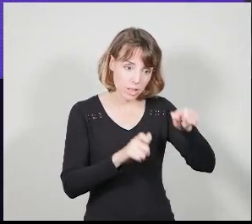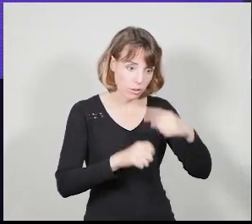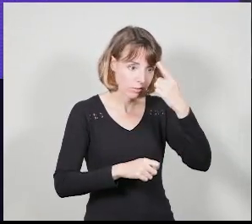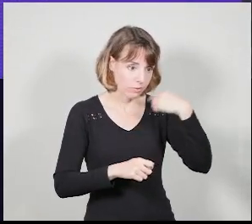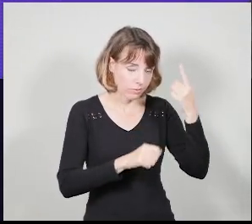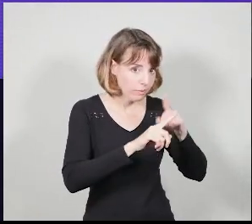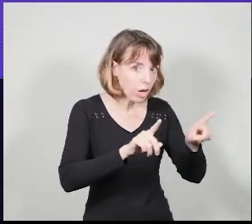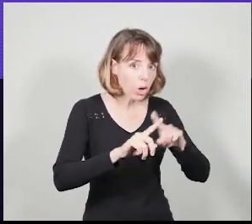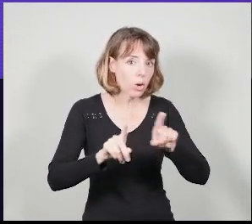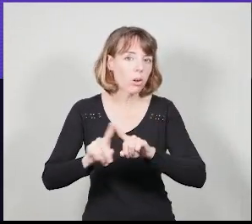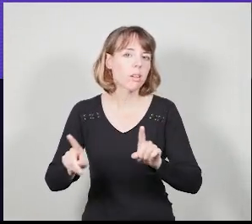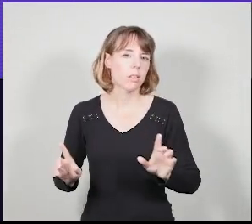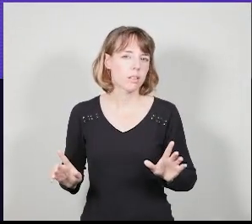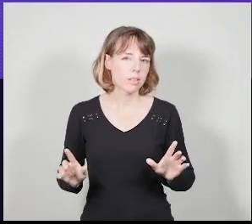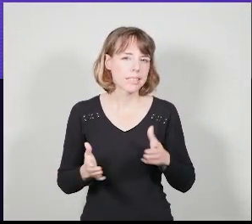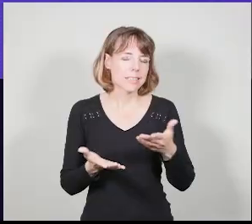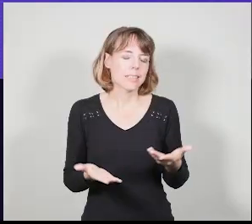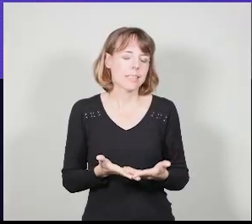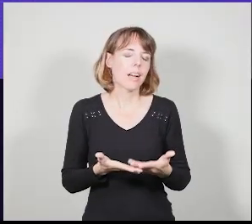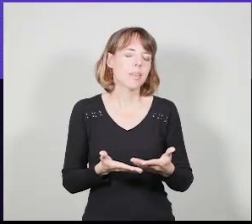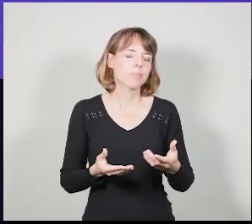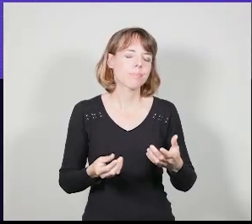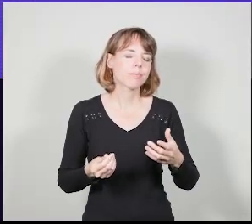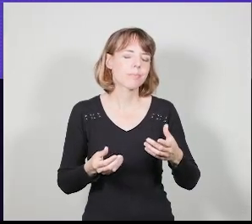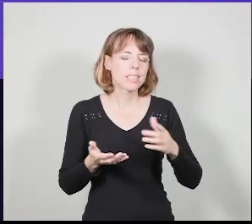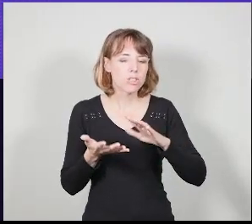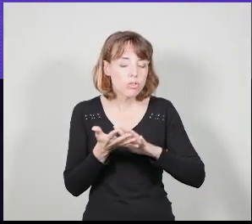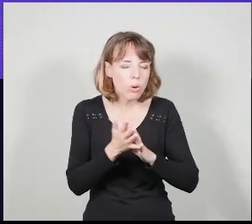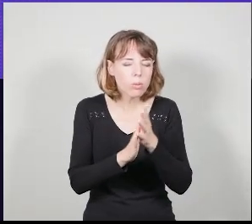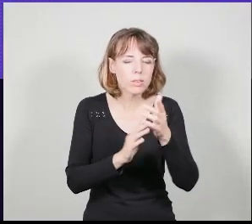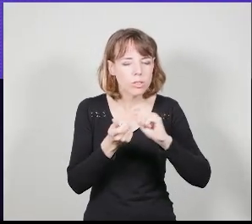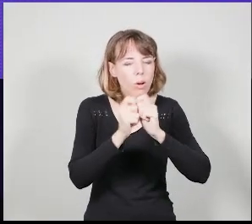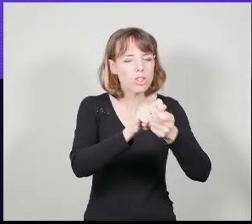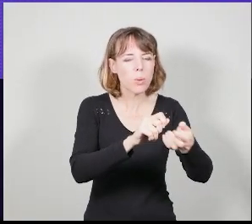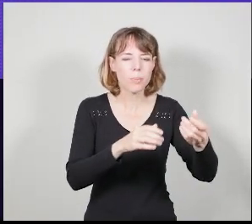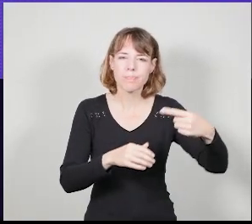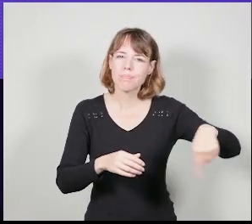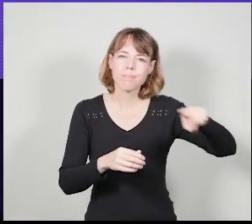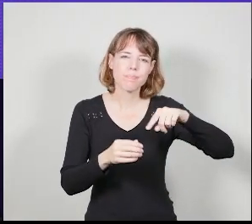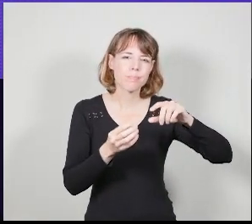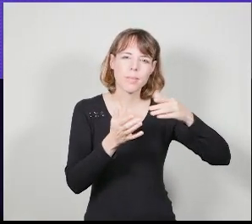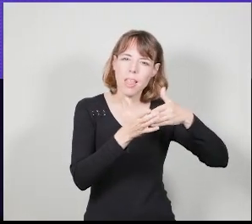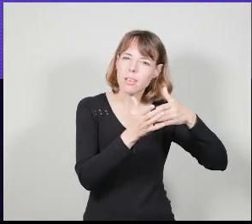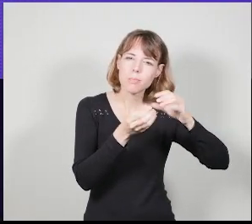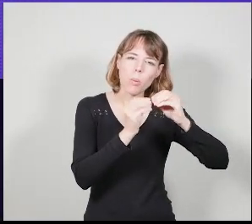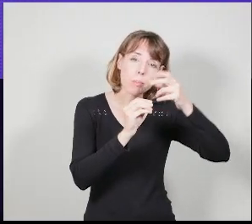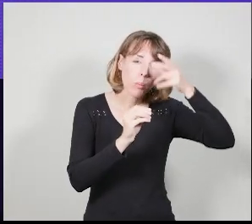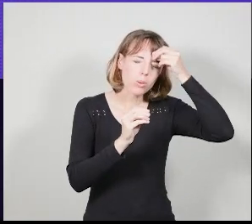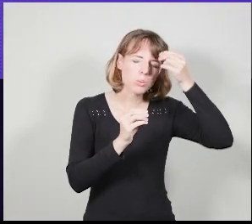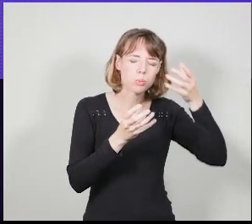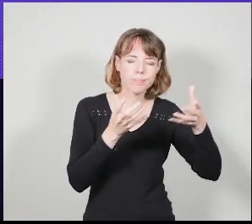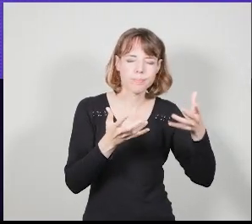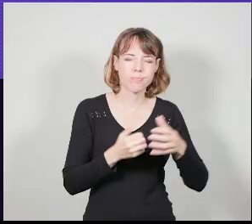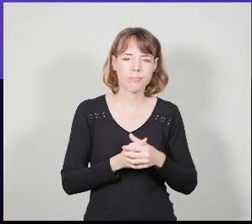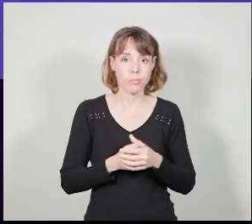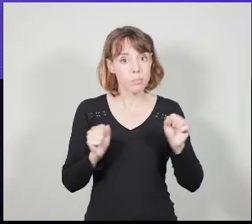problème de compréhension même de ces changements. Après, on peut discuter des similitudes qu'il peut y avoir entre